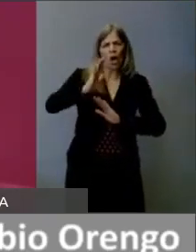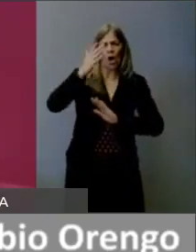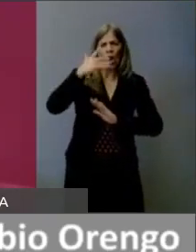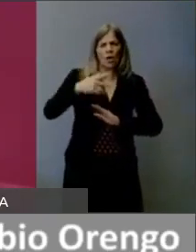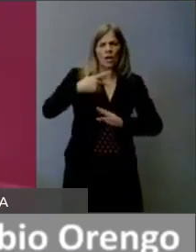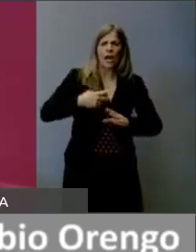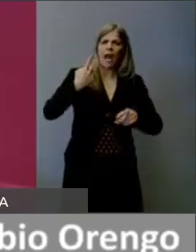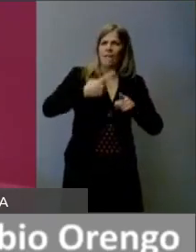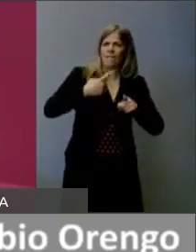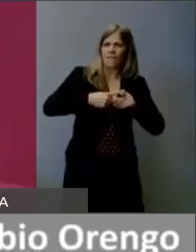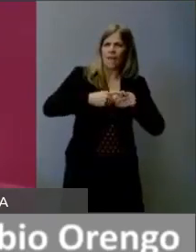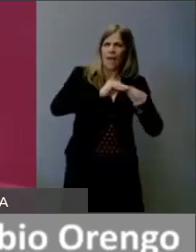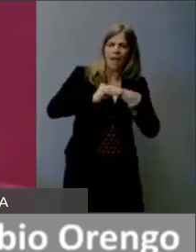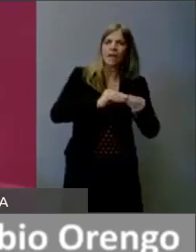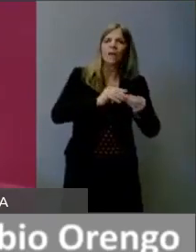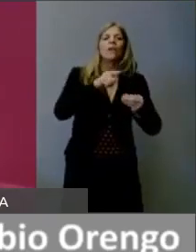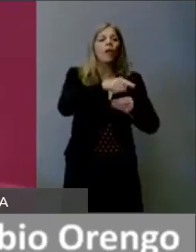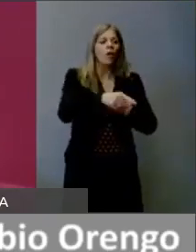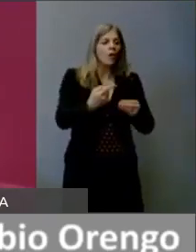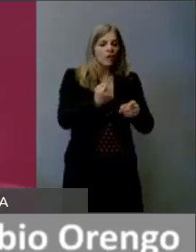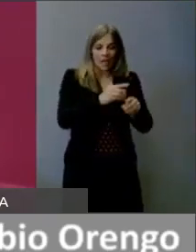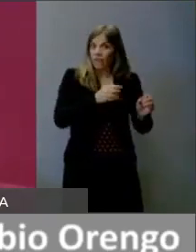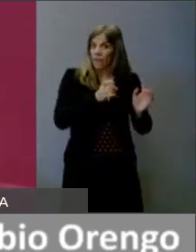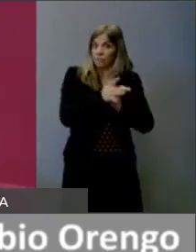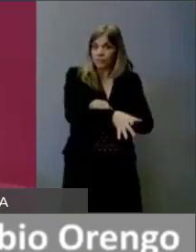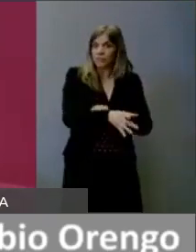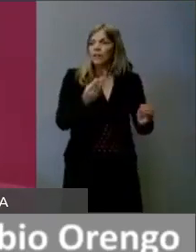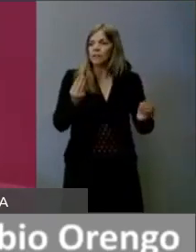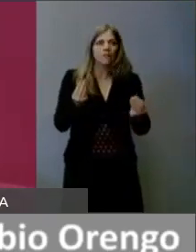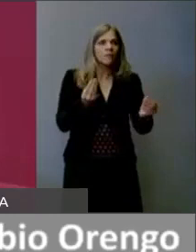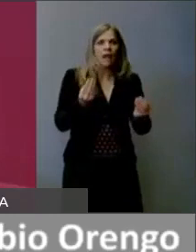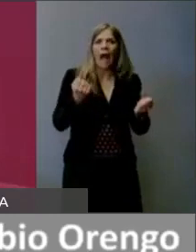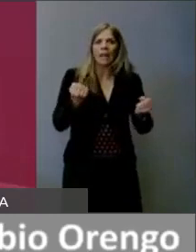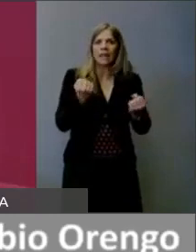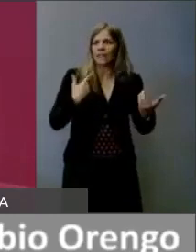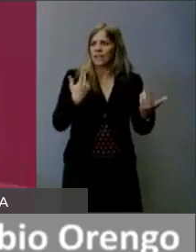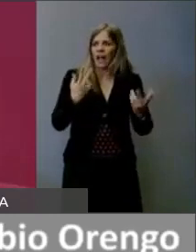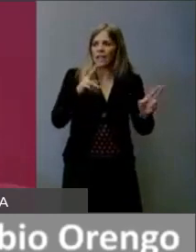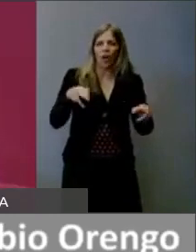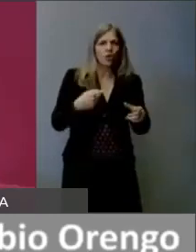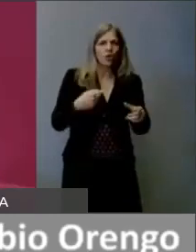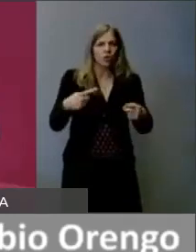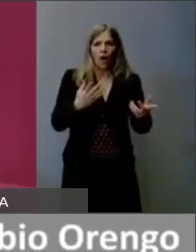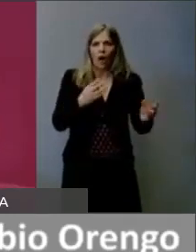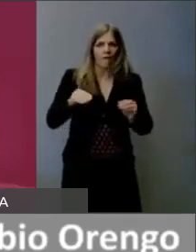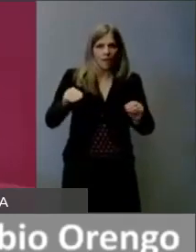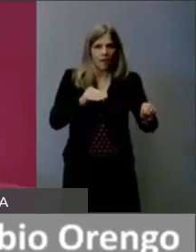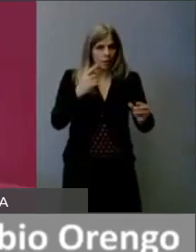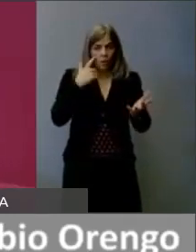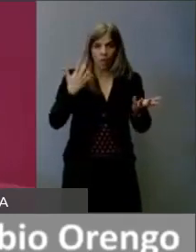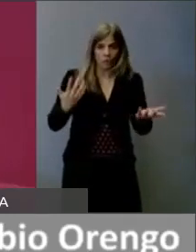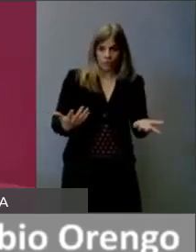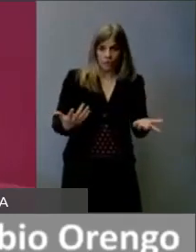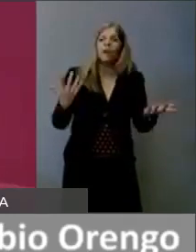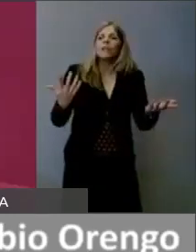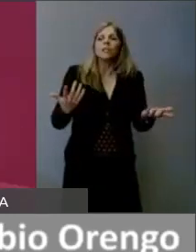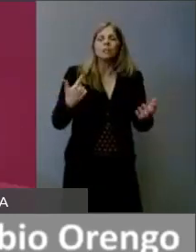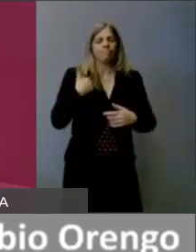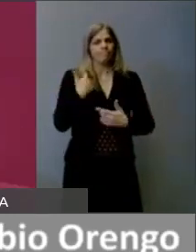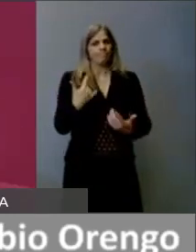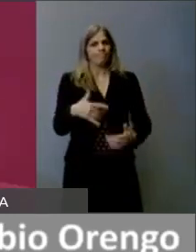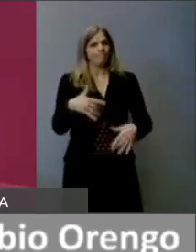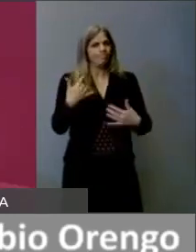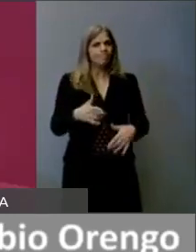neanche dove poter dislocare la propria attività. No, ma io direi che questo percorso che avete imposto alla